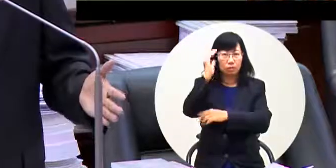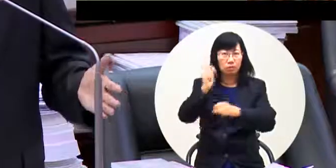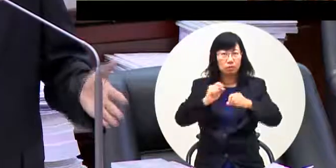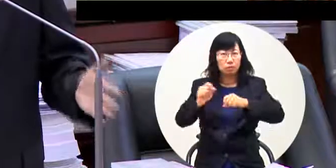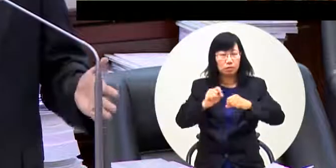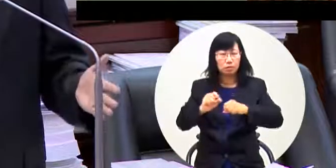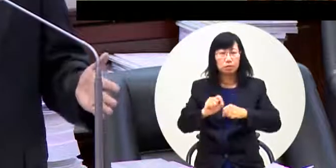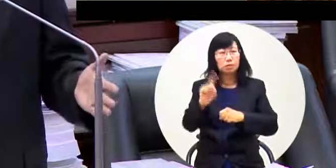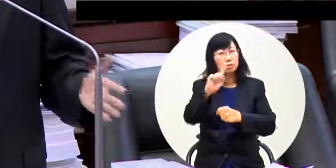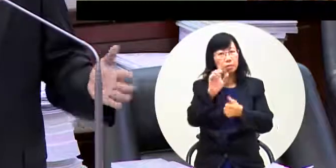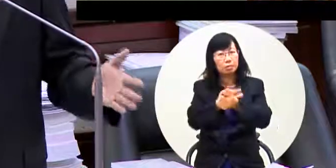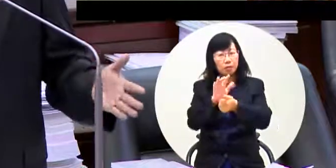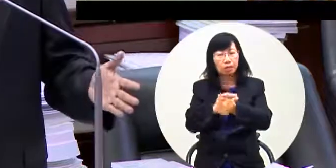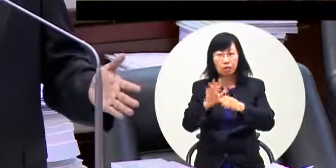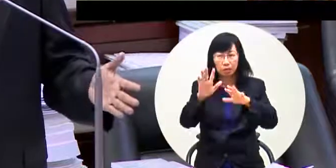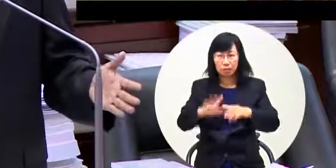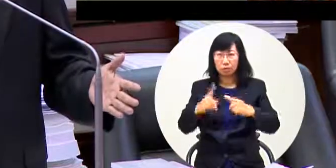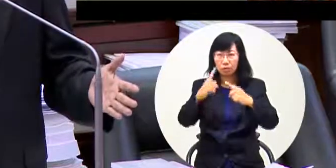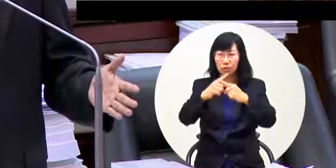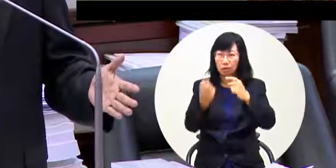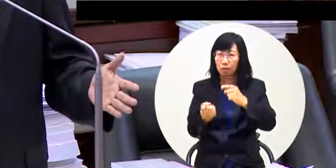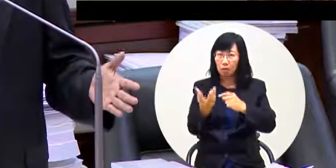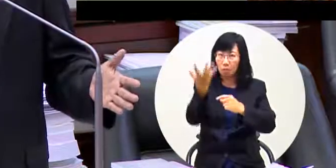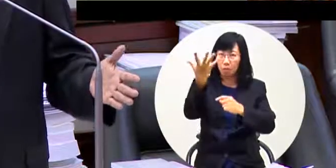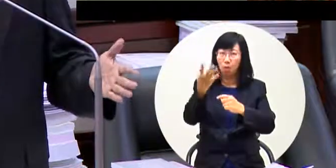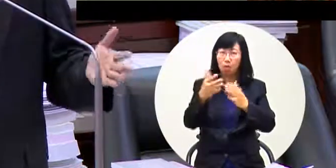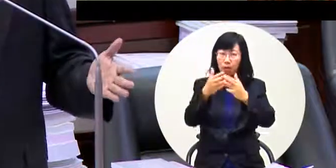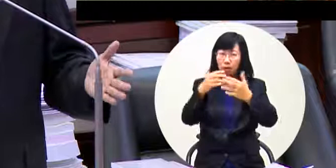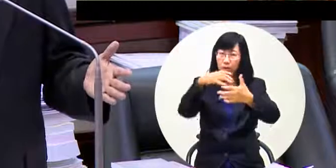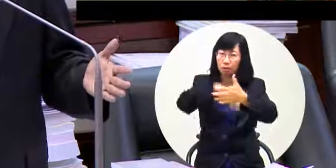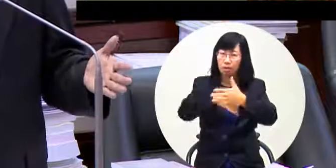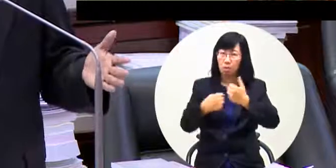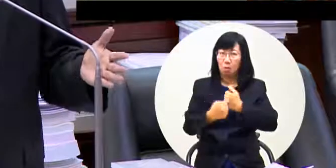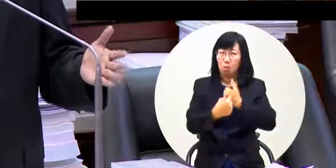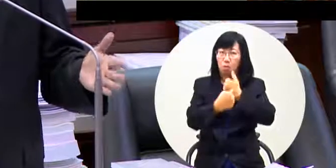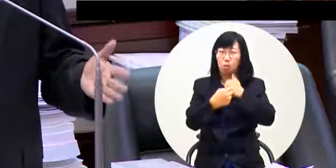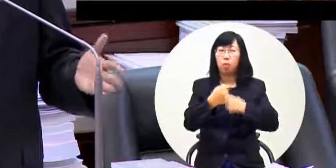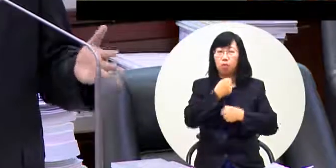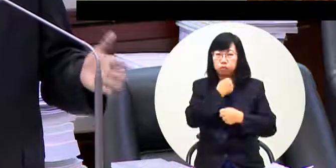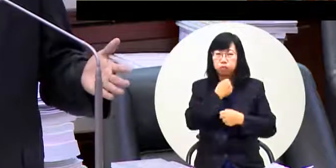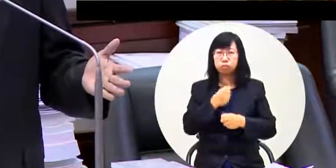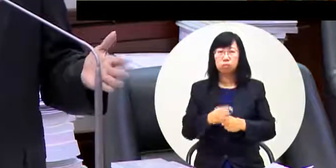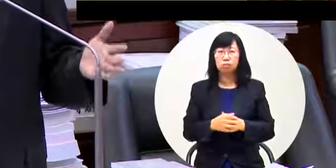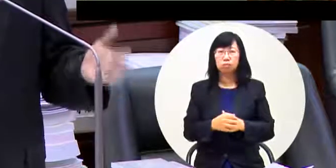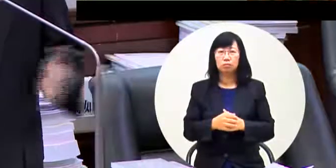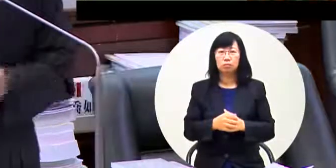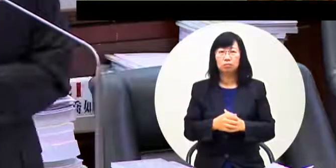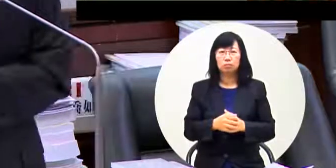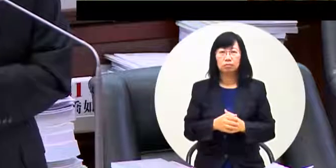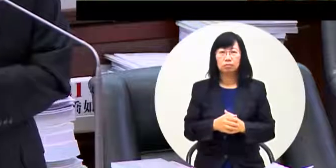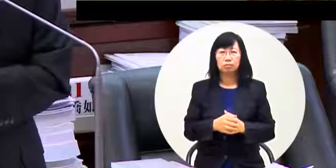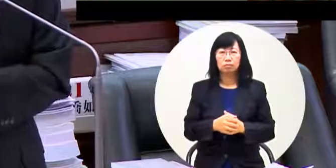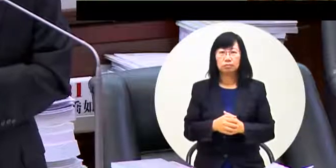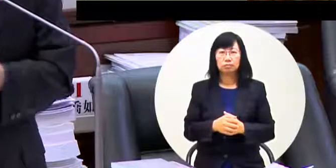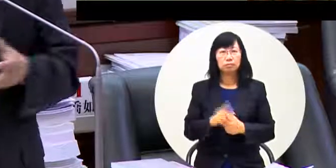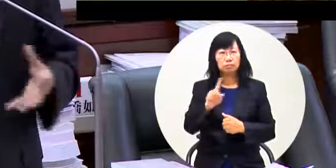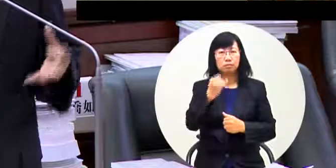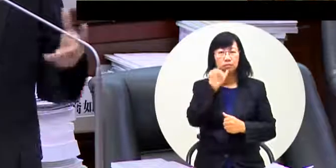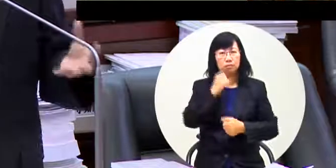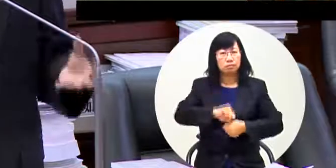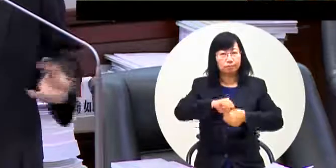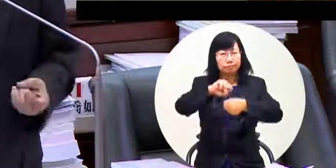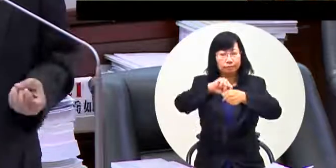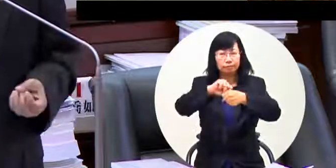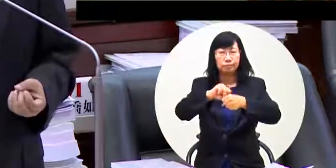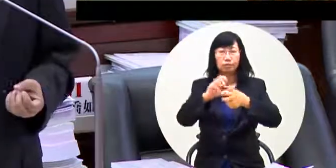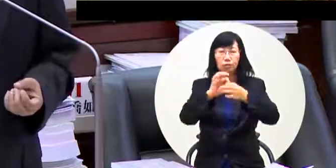激内需，高雄市的内需。第三个，我们怎么样有增加我们企业，我们所